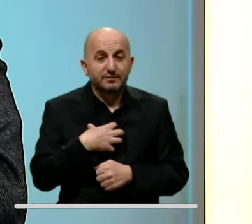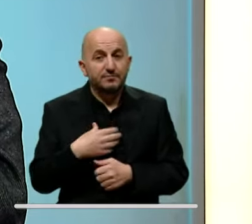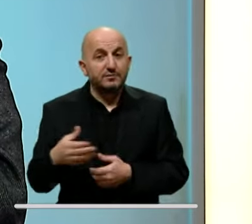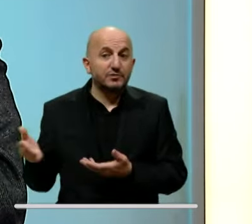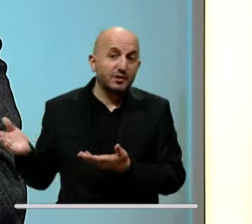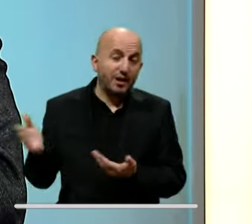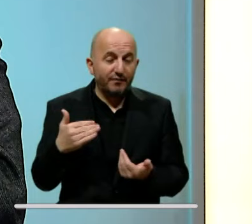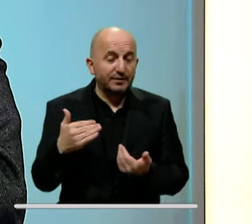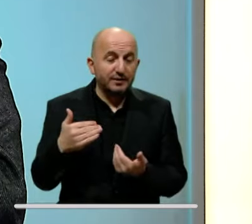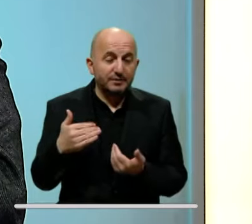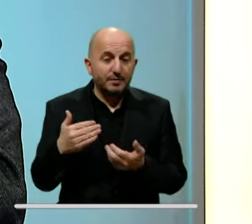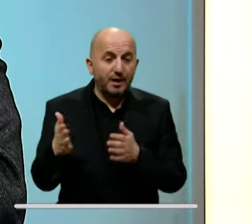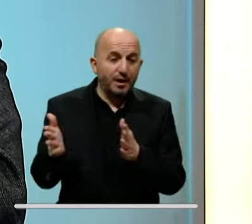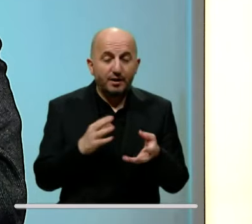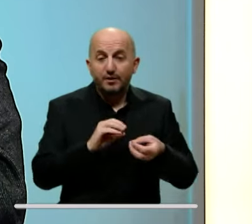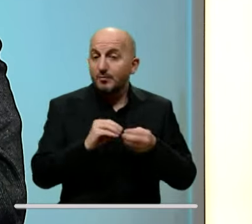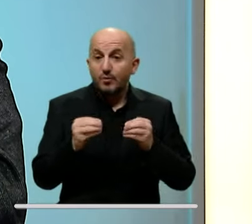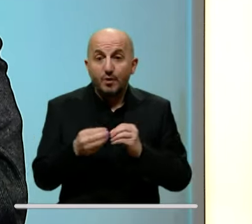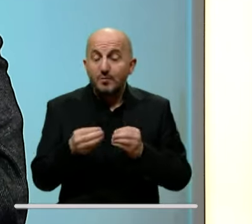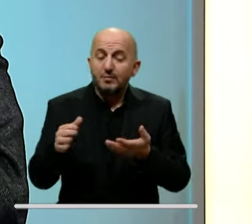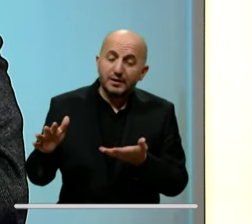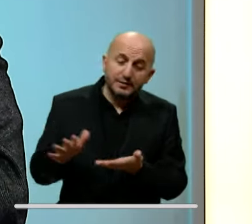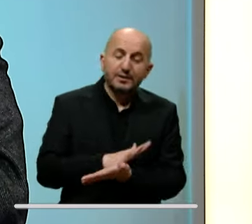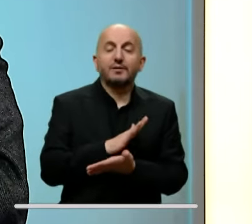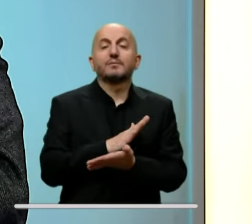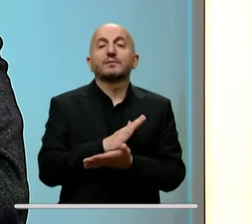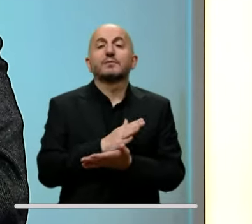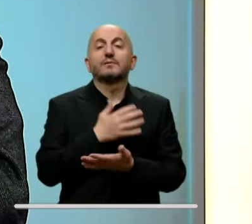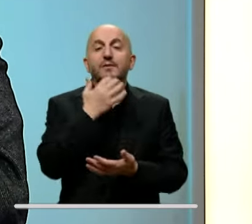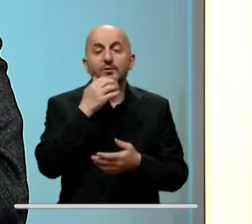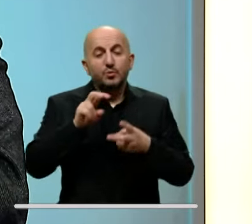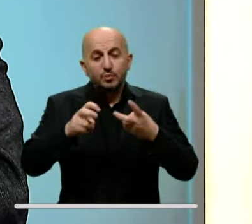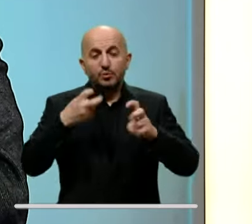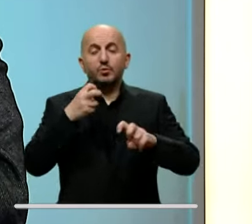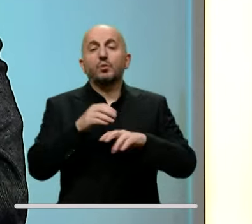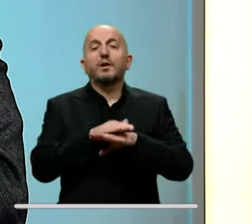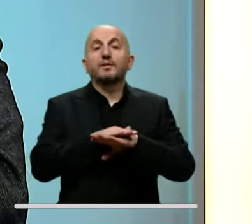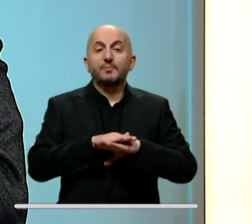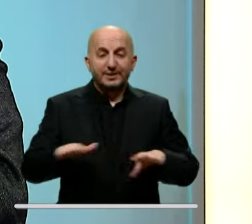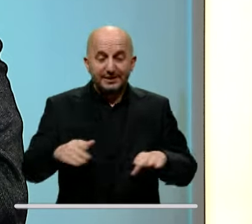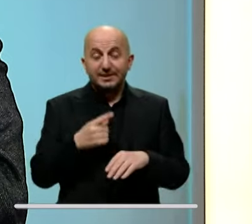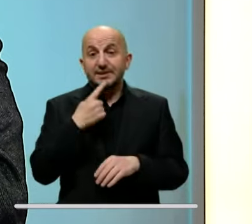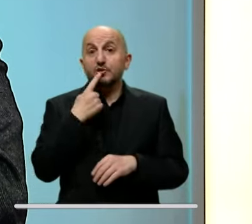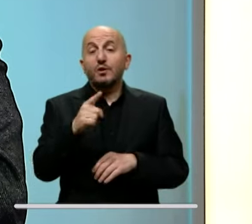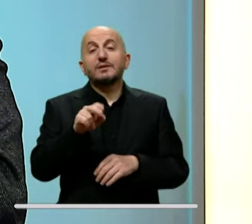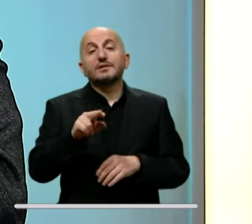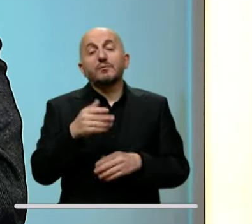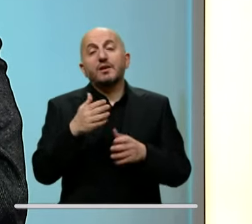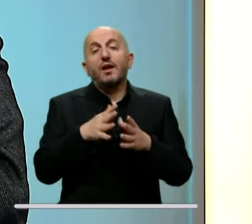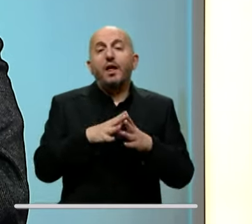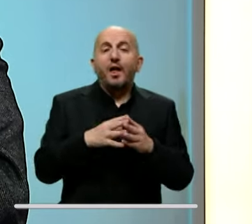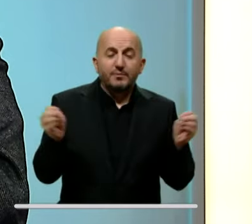şekilde aralarındaki problemi giderip Eee küslükleri sizin de söylediğiniz gibi yok